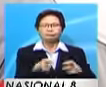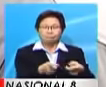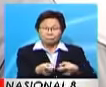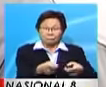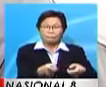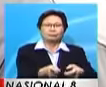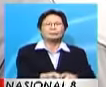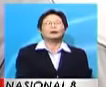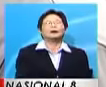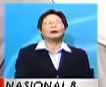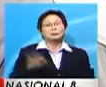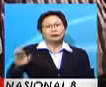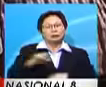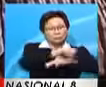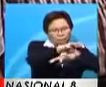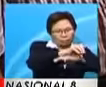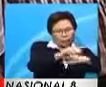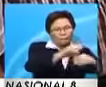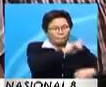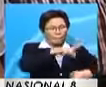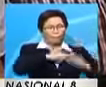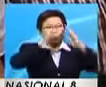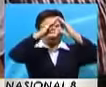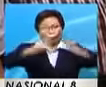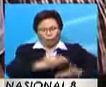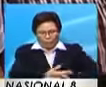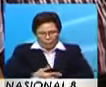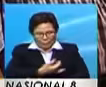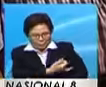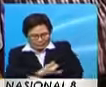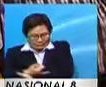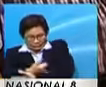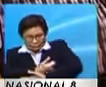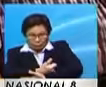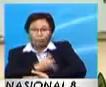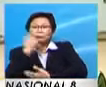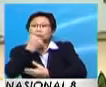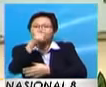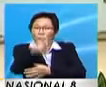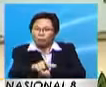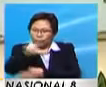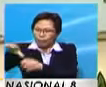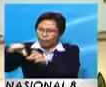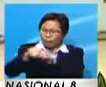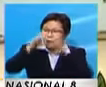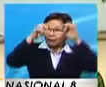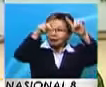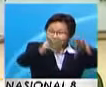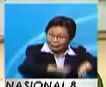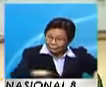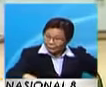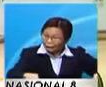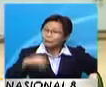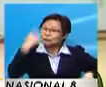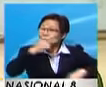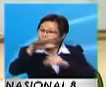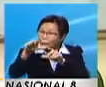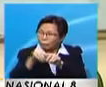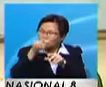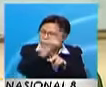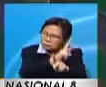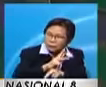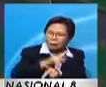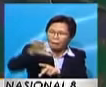Hai serentak dengan itu beliau menafsirkan pemilik rumah anak yatim Suroto mereka terlibat dengan sektor pendidikan kanak-kanak lebih